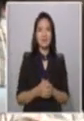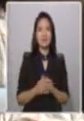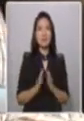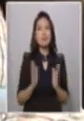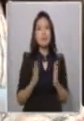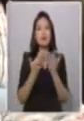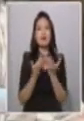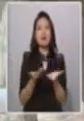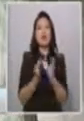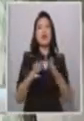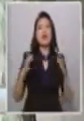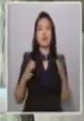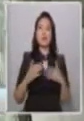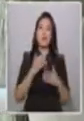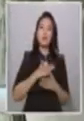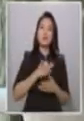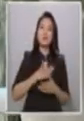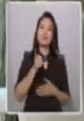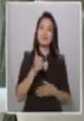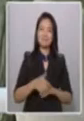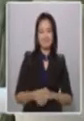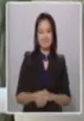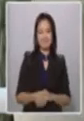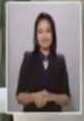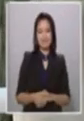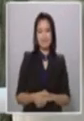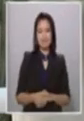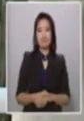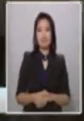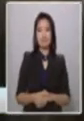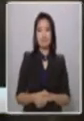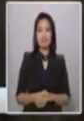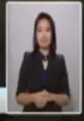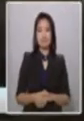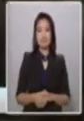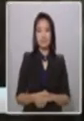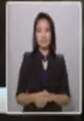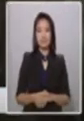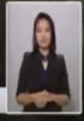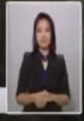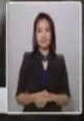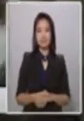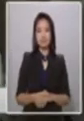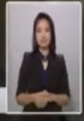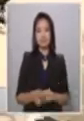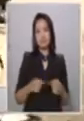ป็นครอบครัวใหญ่